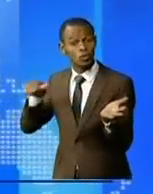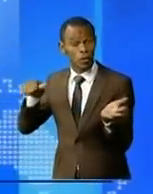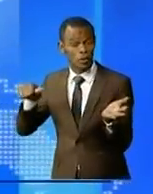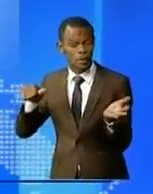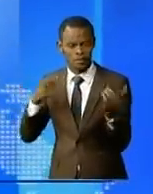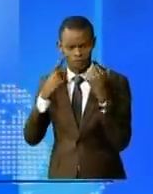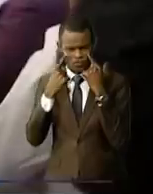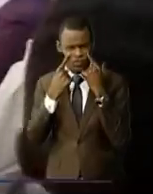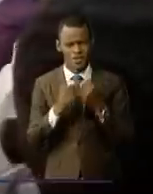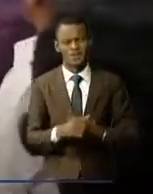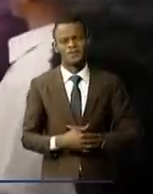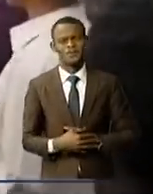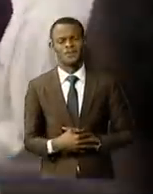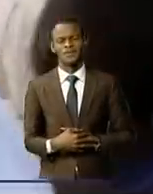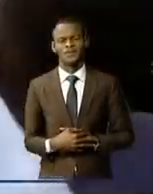pays. Reportage.